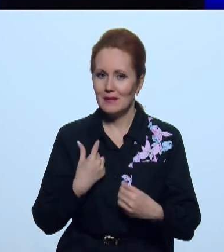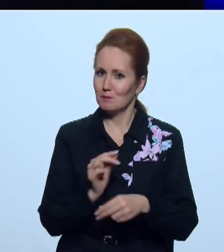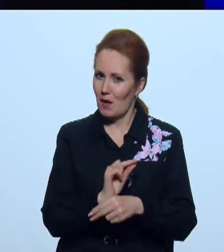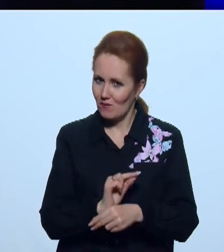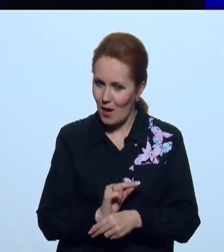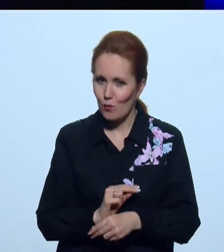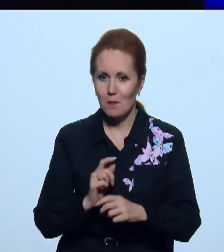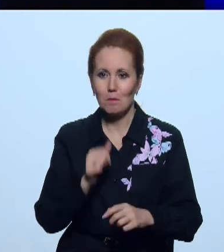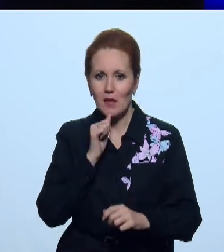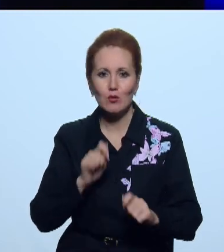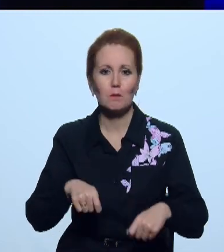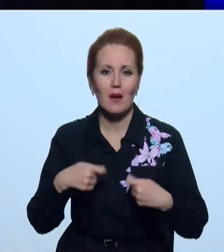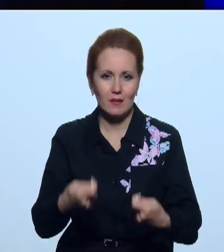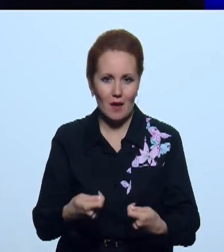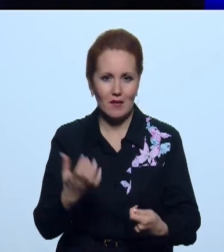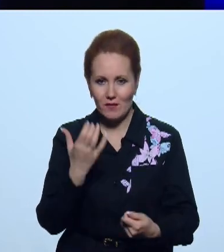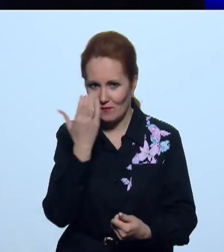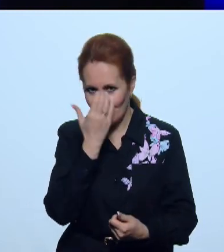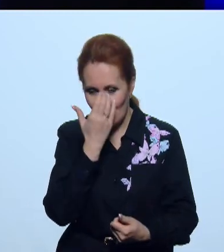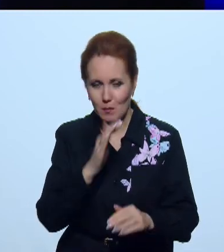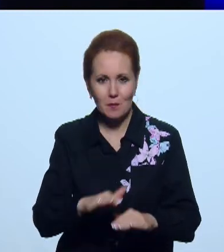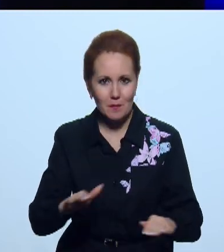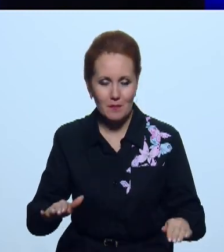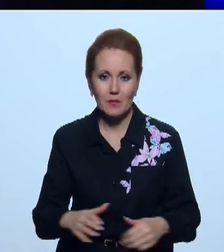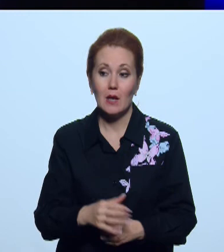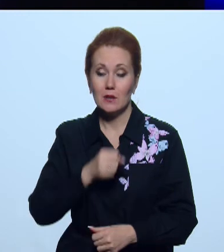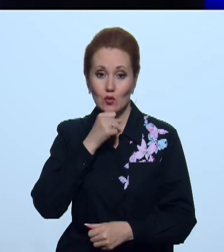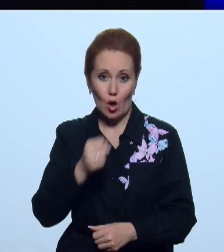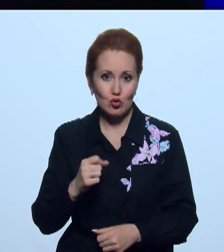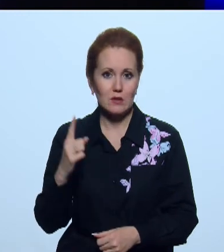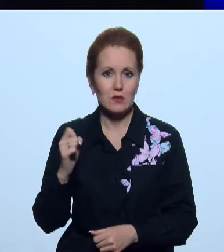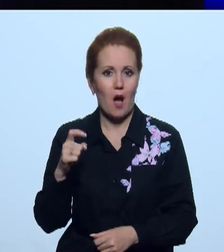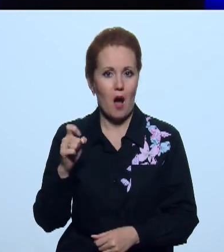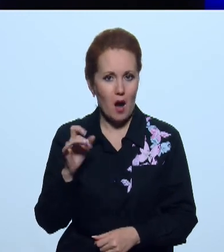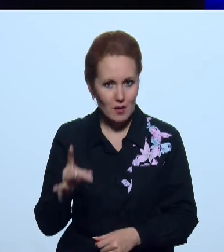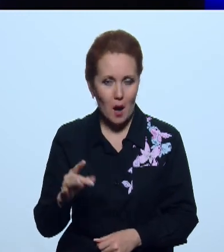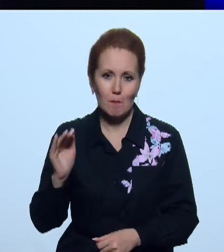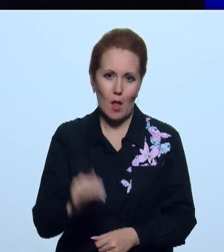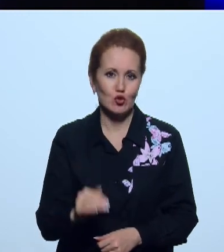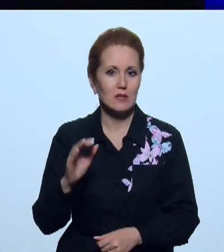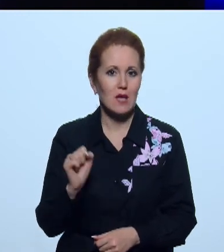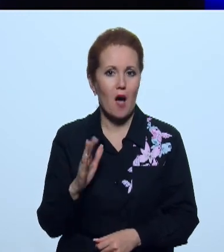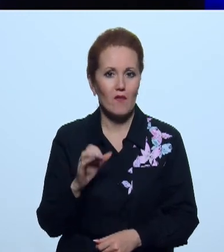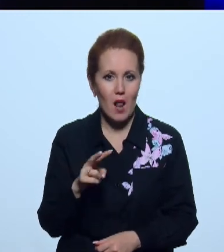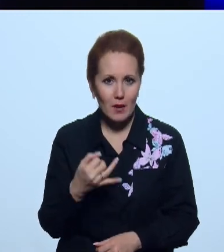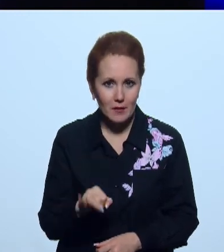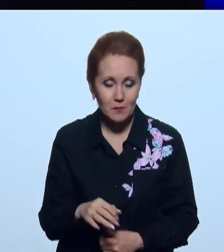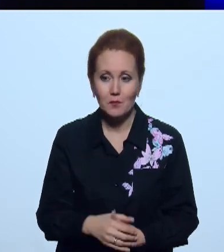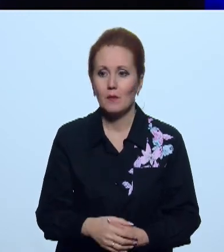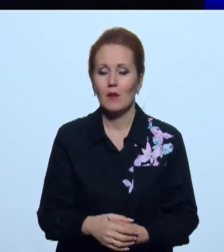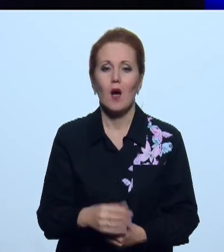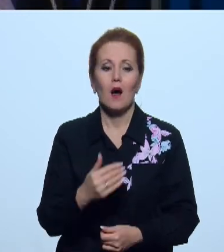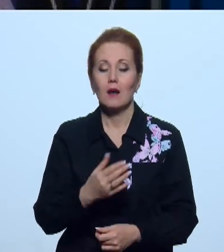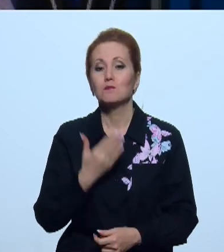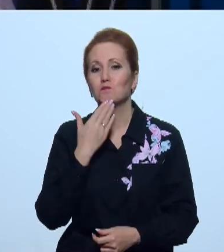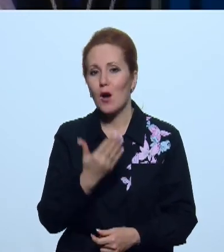пытаюсь передать, в общем-то, в спектаклях. Старший Захар, а младший Савелий. Ясно. Лен, ну остается только